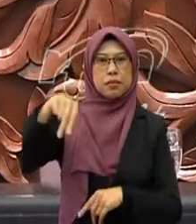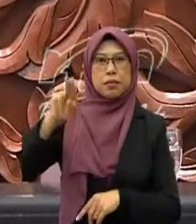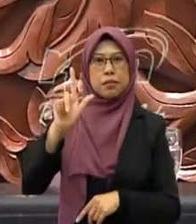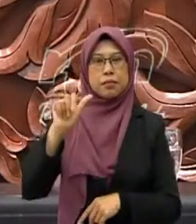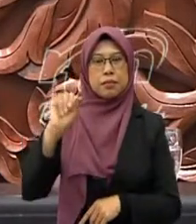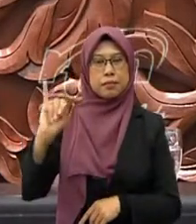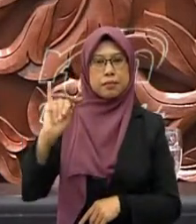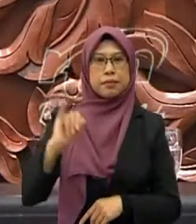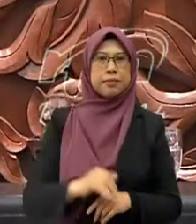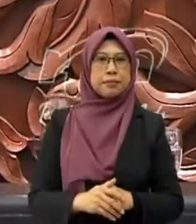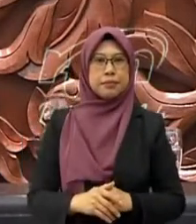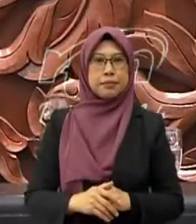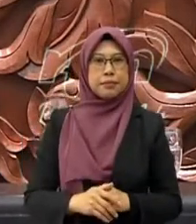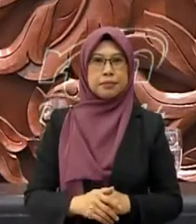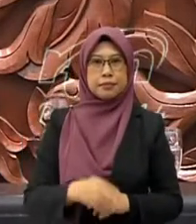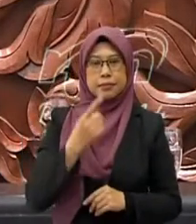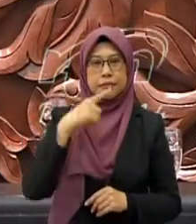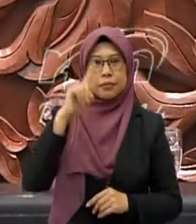Bismillahirrahmanirrahim